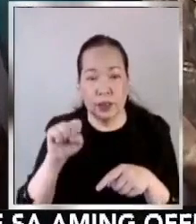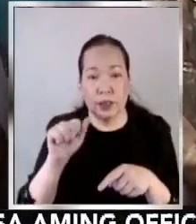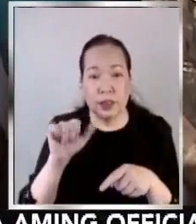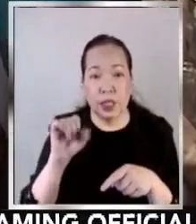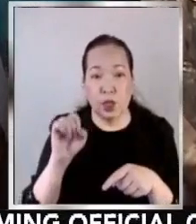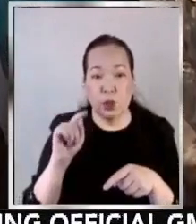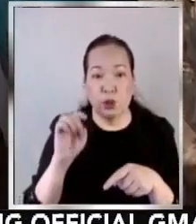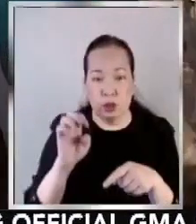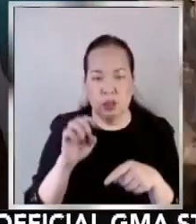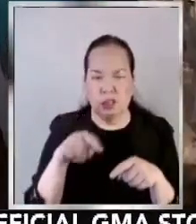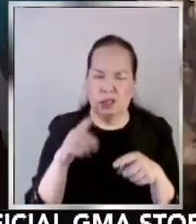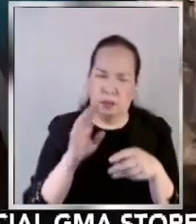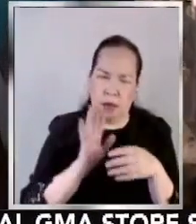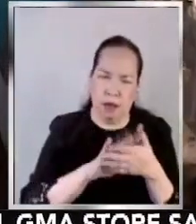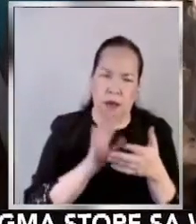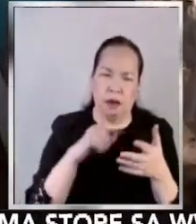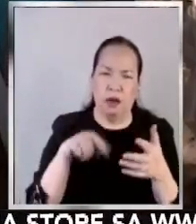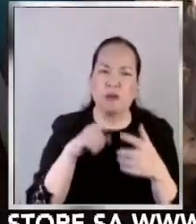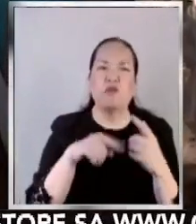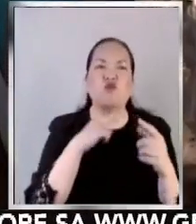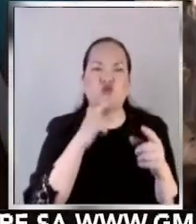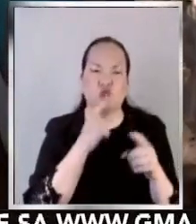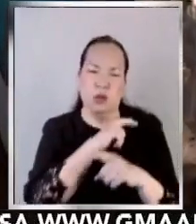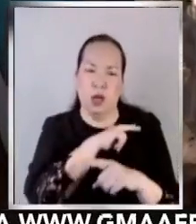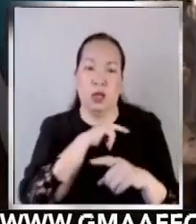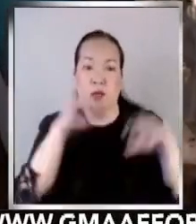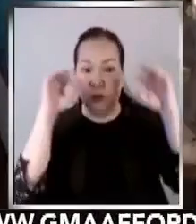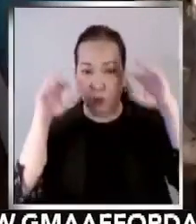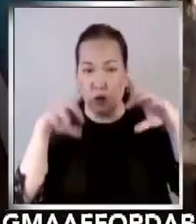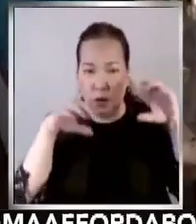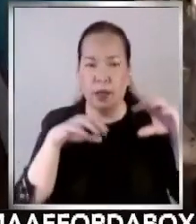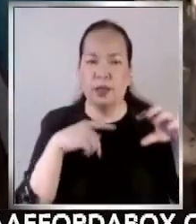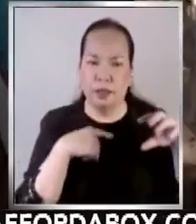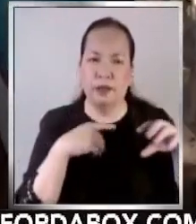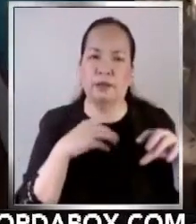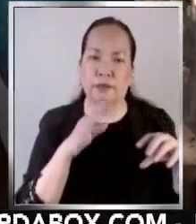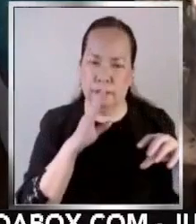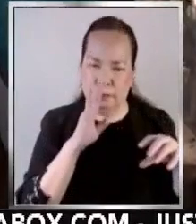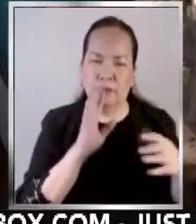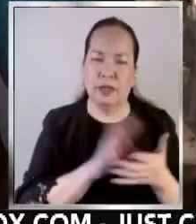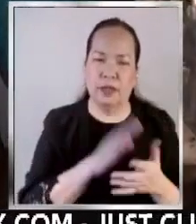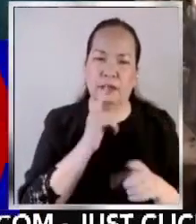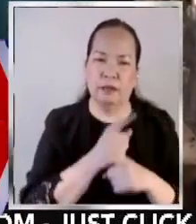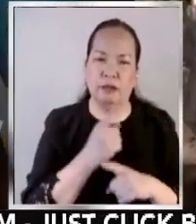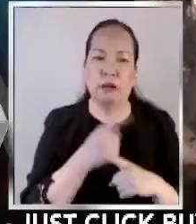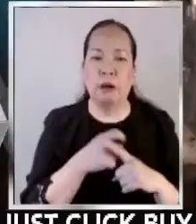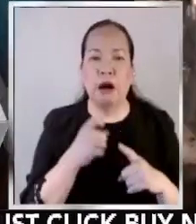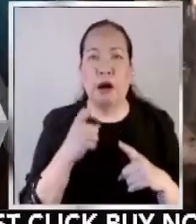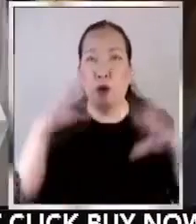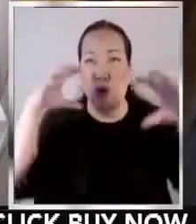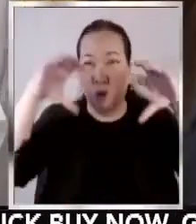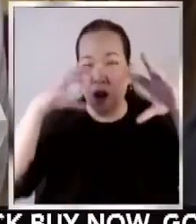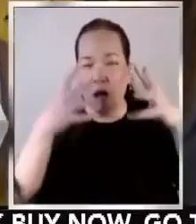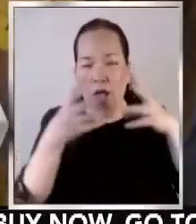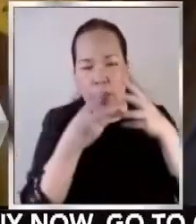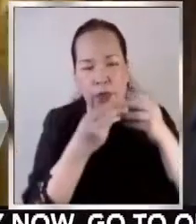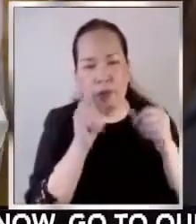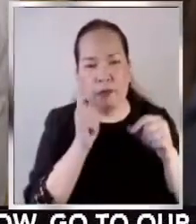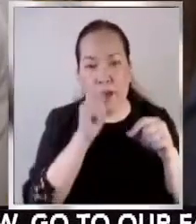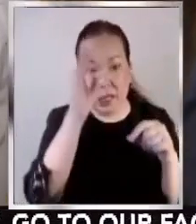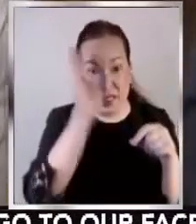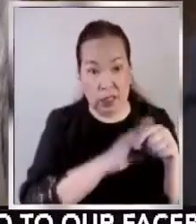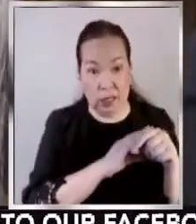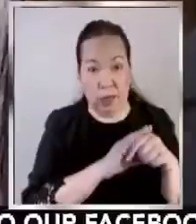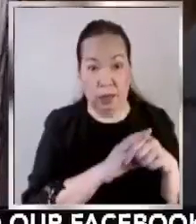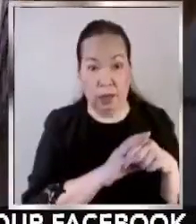maulan, doon nagmamahal. Kasi nasisira, nalulusaw, ganyan, mabilis mabulok. Nagtaas ang gulay, bagyo